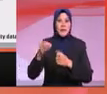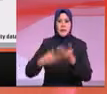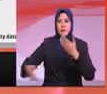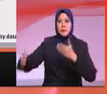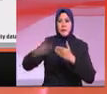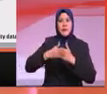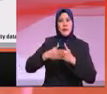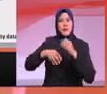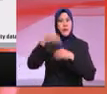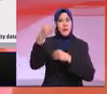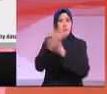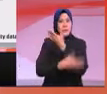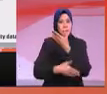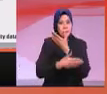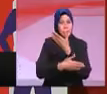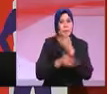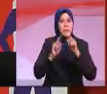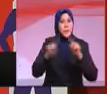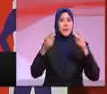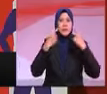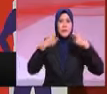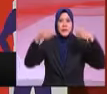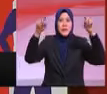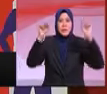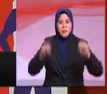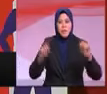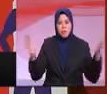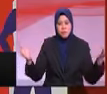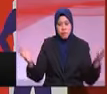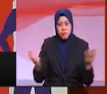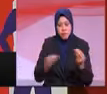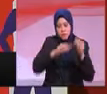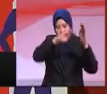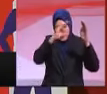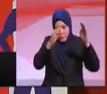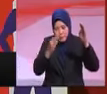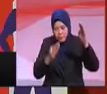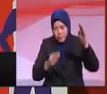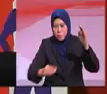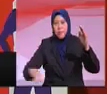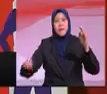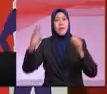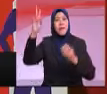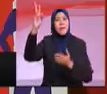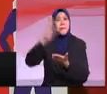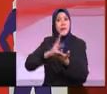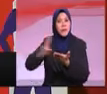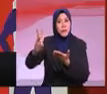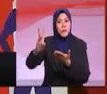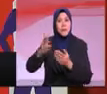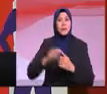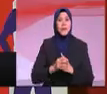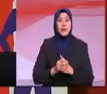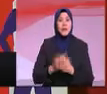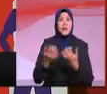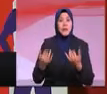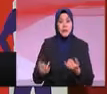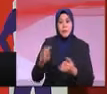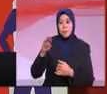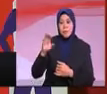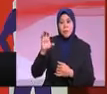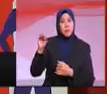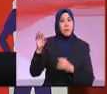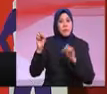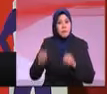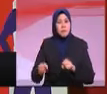balik pada luar negara. Tapi kita berjaya melandaikan curve dalam tempoh 6 minggu. Dan apabila CMCO dia meningkat kembali